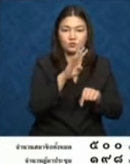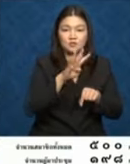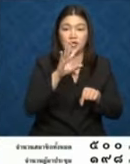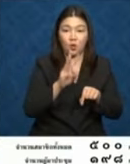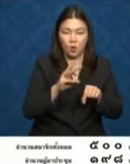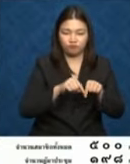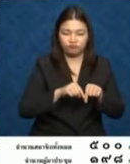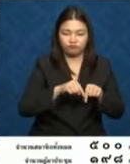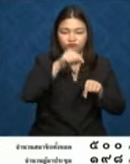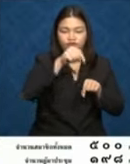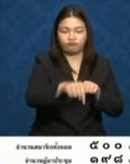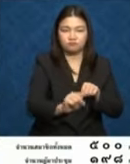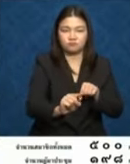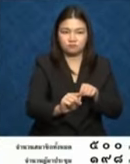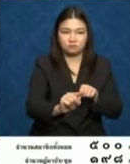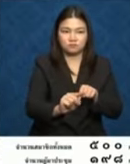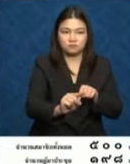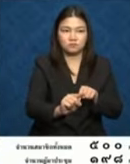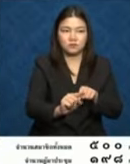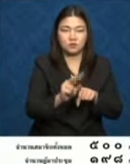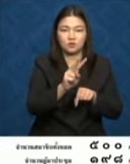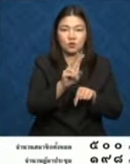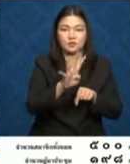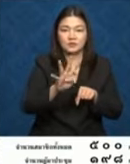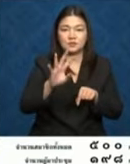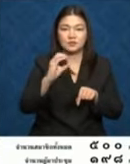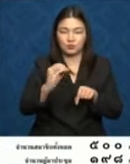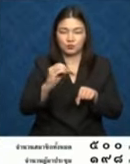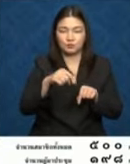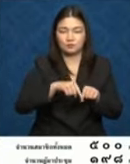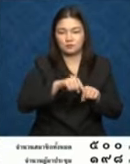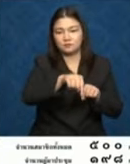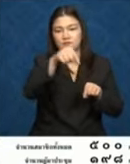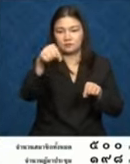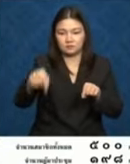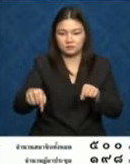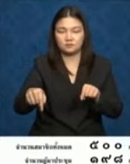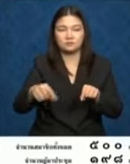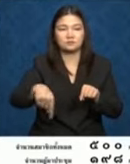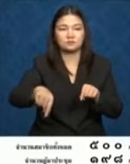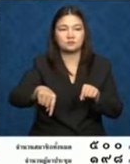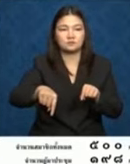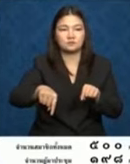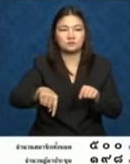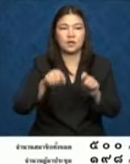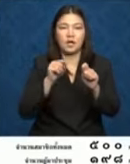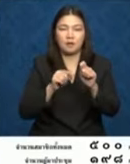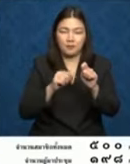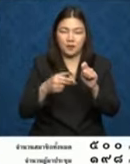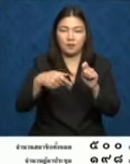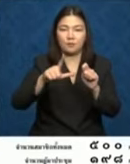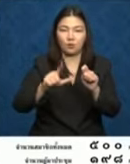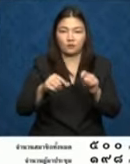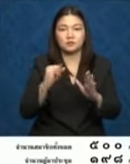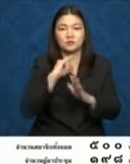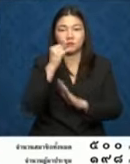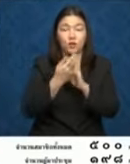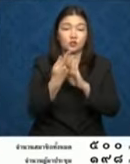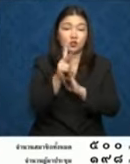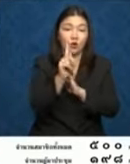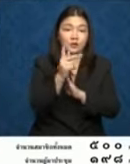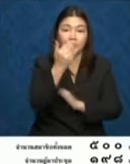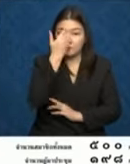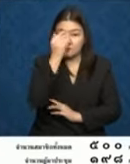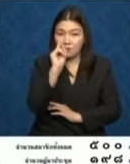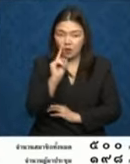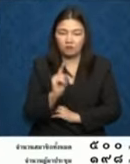ข้าถนนเส้นหลักทางหลวง2440ตำบลเมืองพลอำเภอพลจังหวัดขอนแก่นค่ะเนื่องจากบริเ